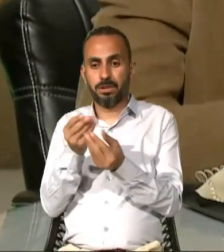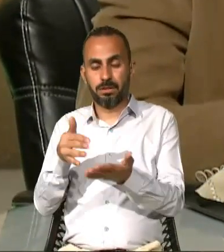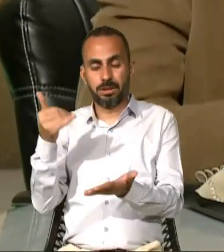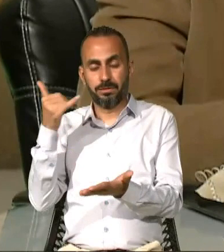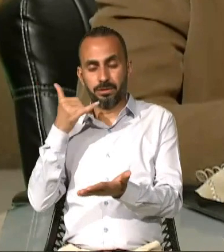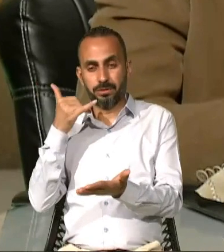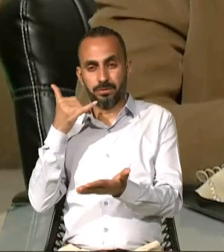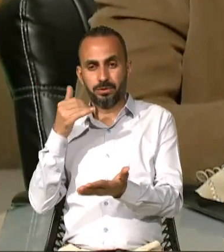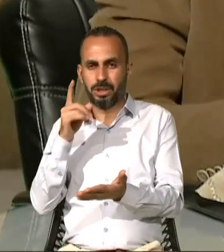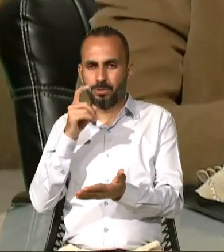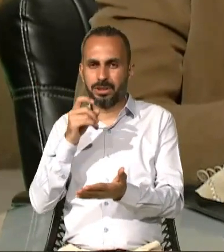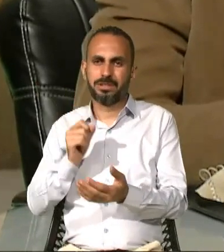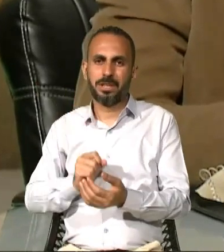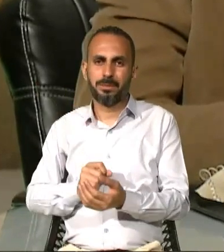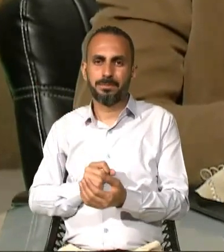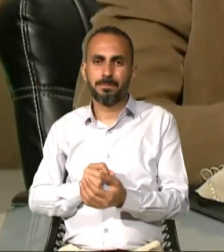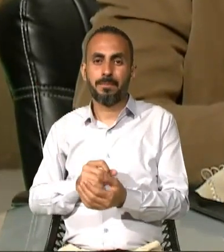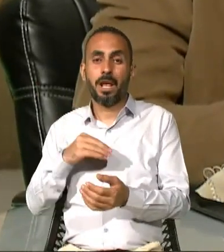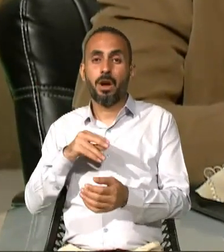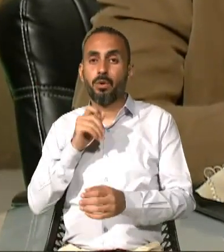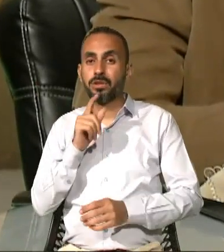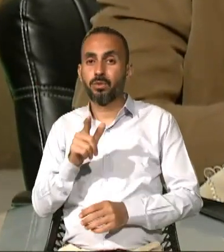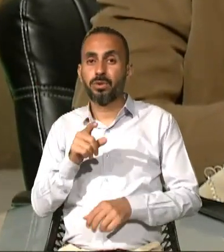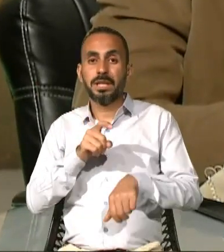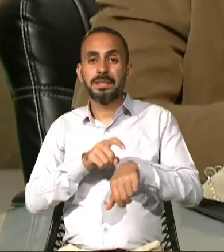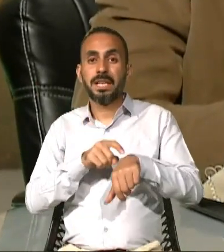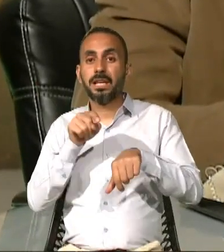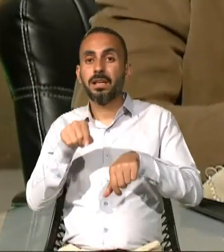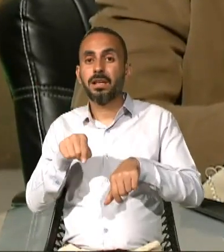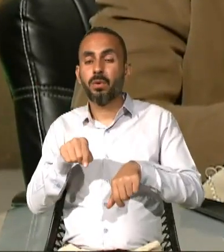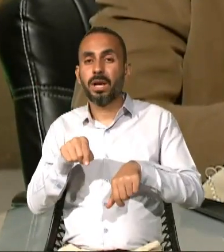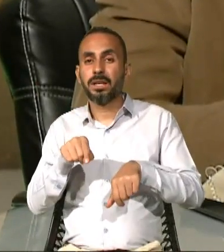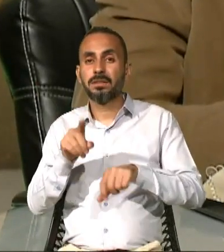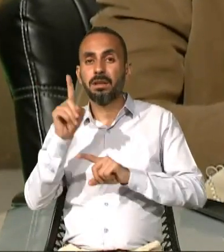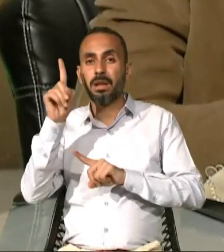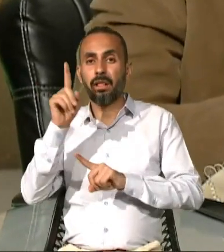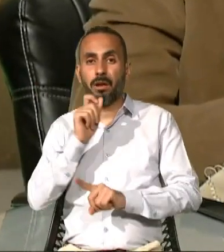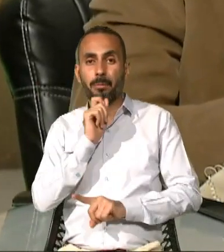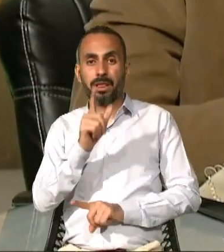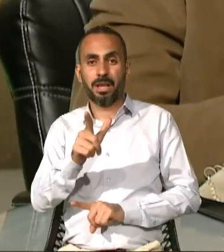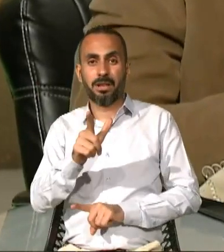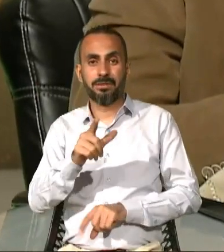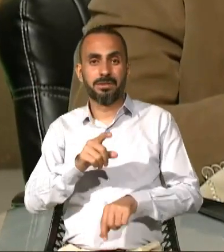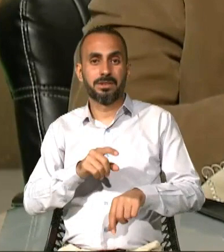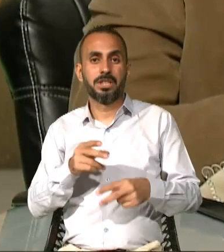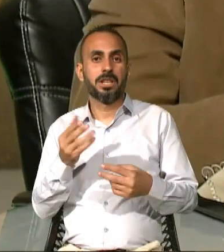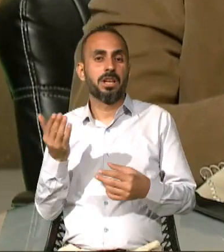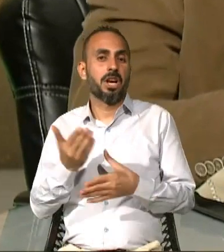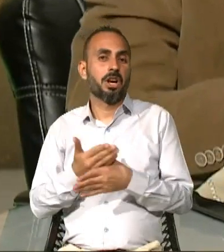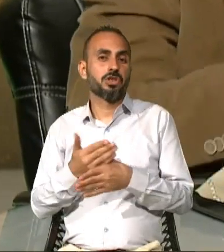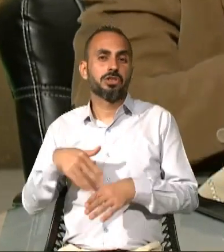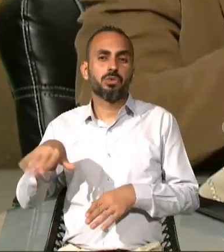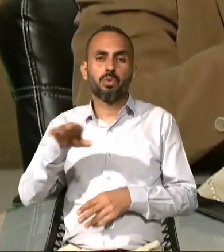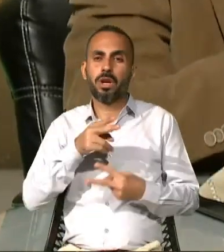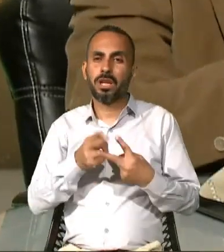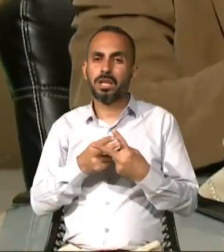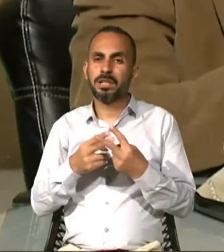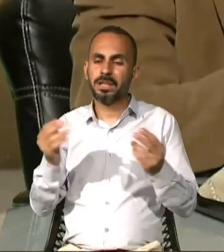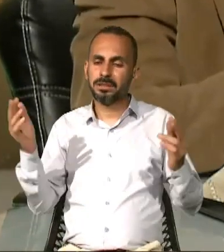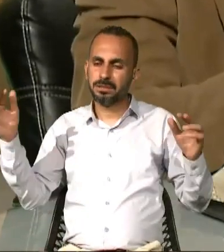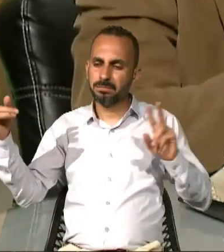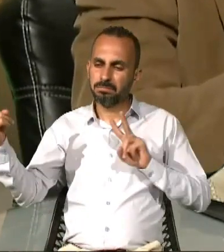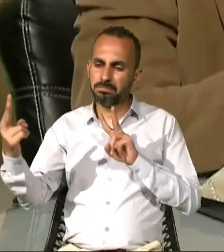كنت حضرتك بتسمع انه ده الوقت اللي ربنا بيتكلم فيه للناس علشان ترجع ليه وتتوب والاحداث